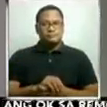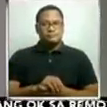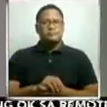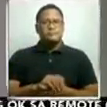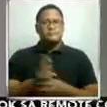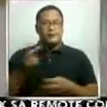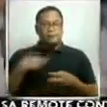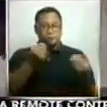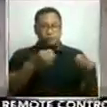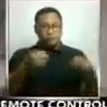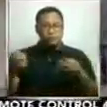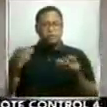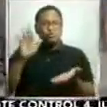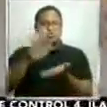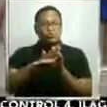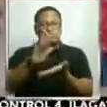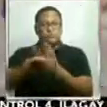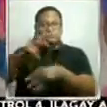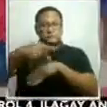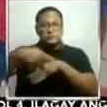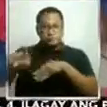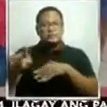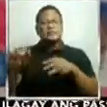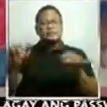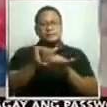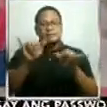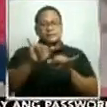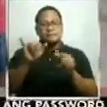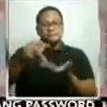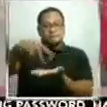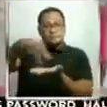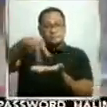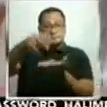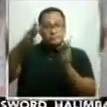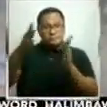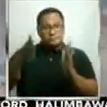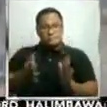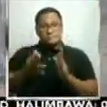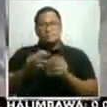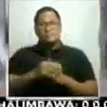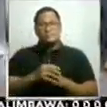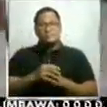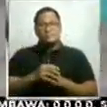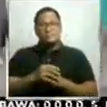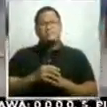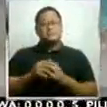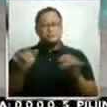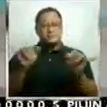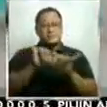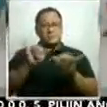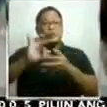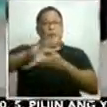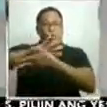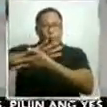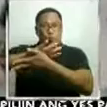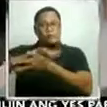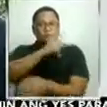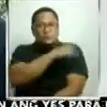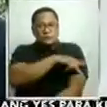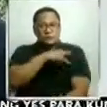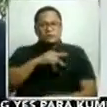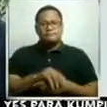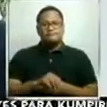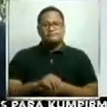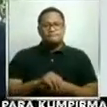Inorganisa ito ng school principal at choreographer na si Roy Cameros Henares na isa ring COVID-19 patient. Naisipan